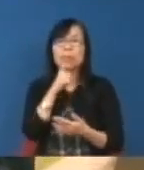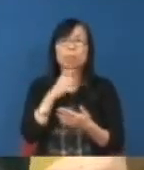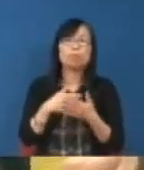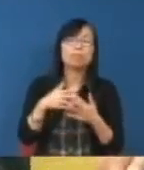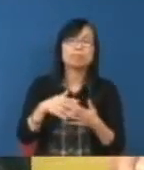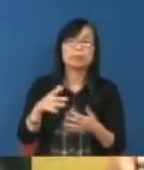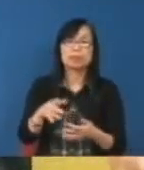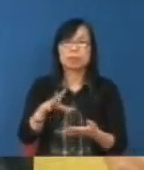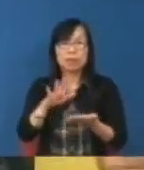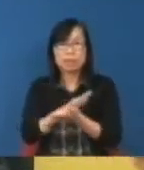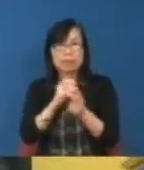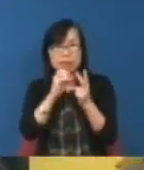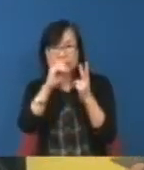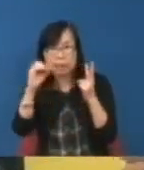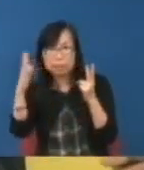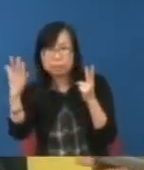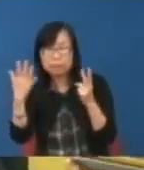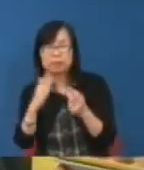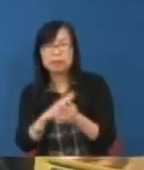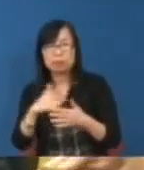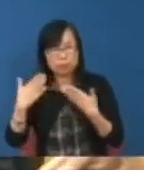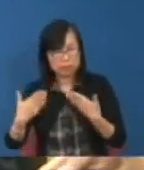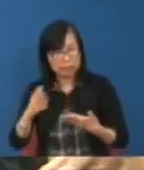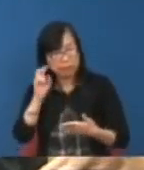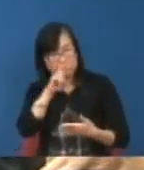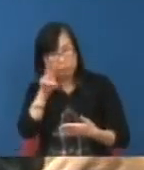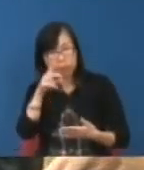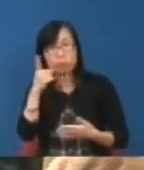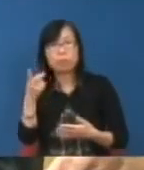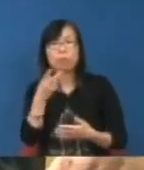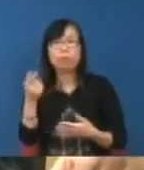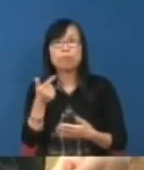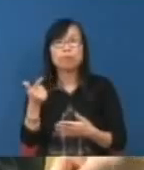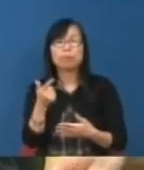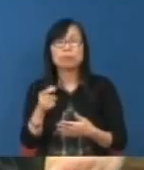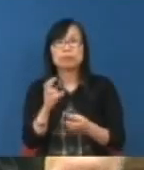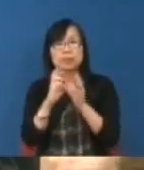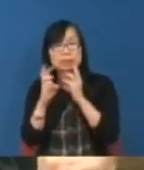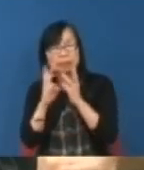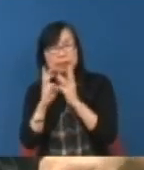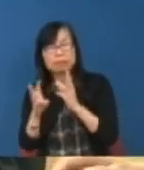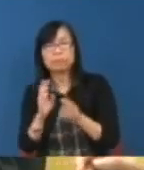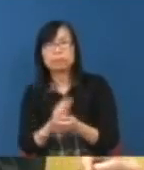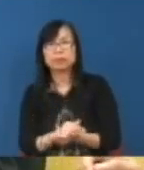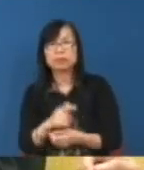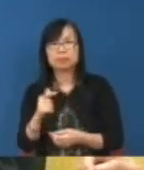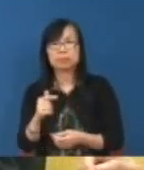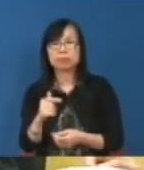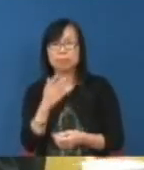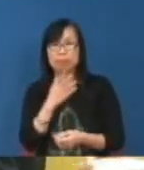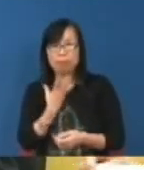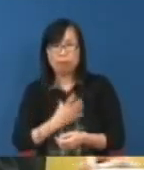即係佢喺2005年之後，而家睇翻好多資料，即係維基解密都有講啦，就羅志剛好後悔啊嘛，係咪？好後悔，即係